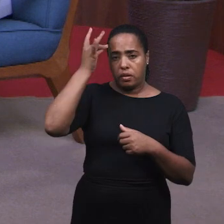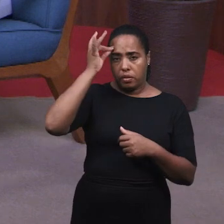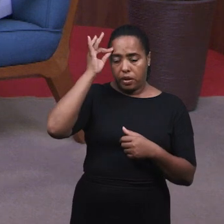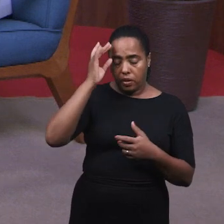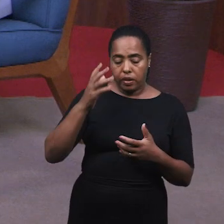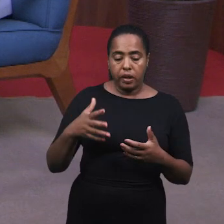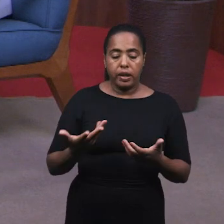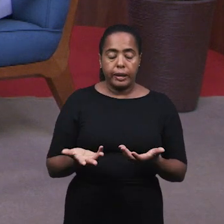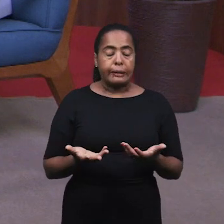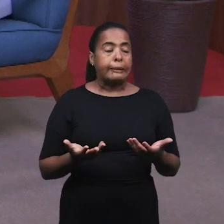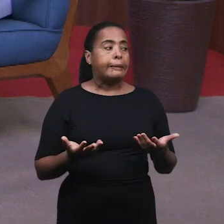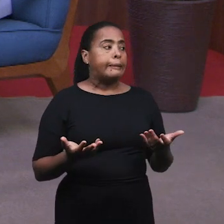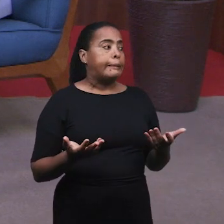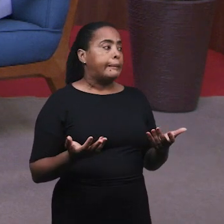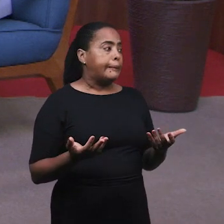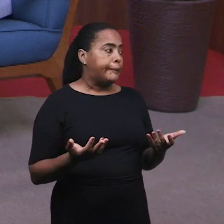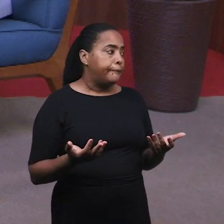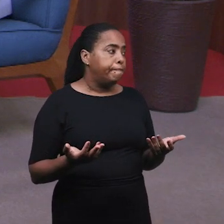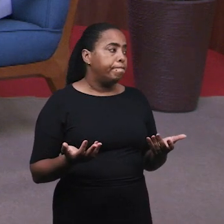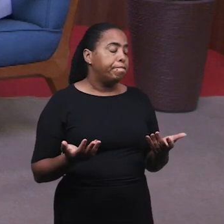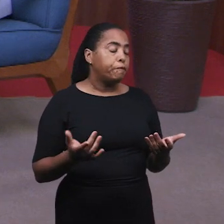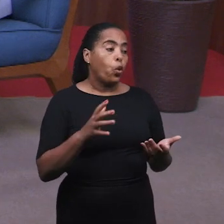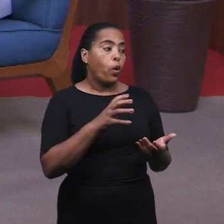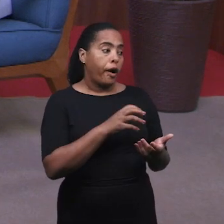choses spirituelles.